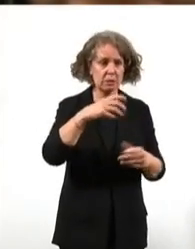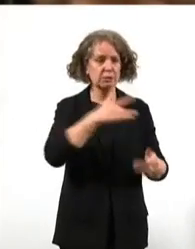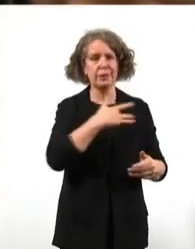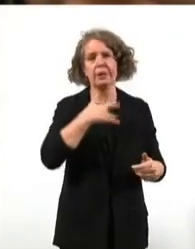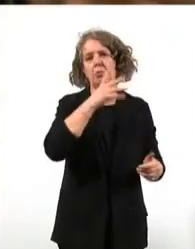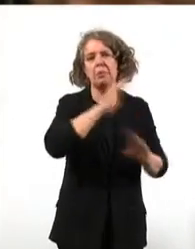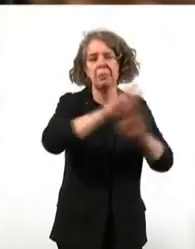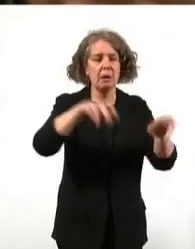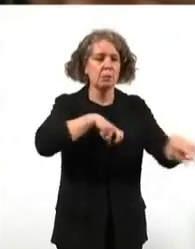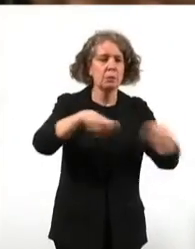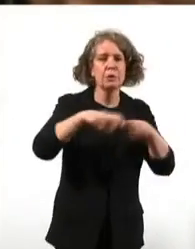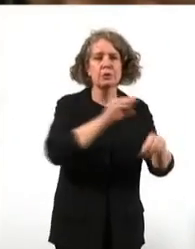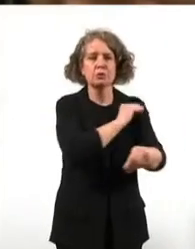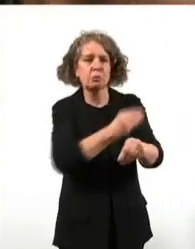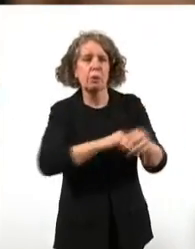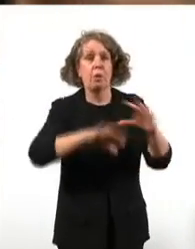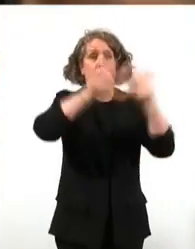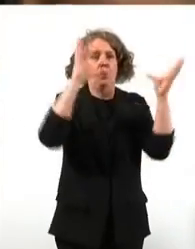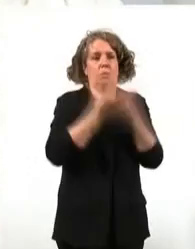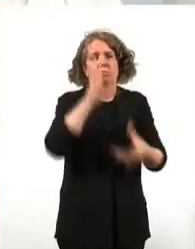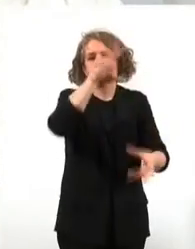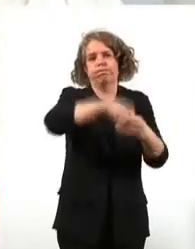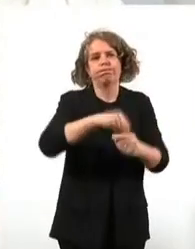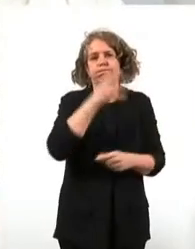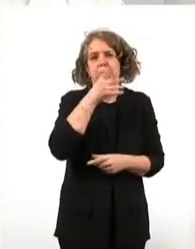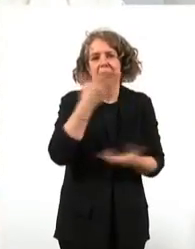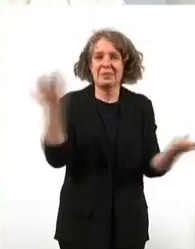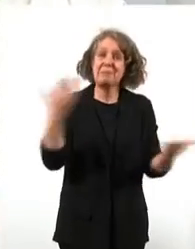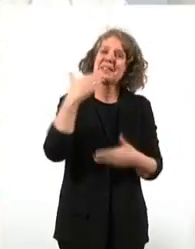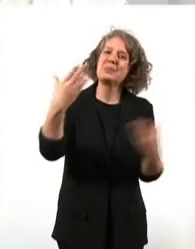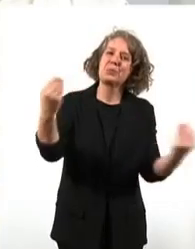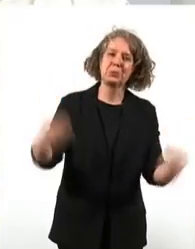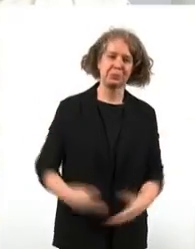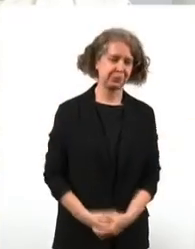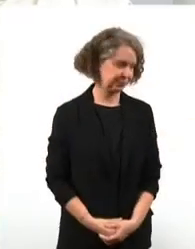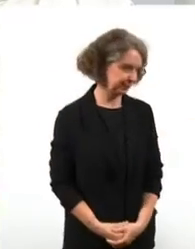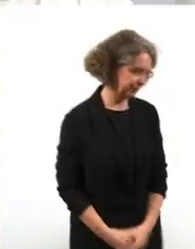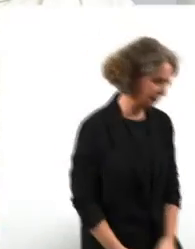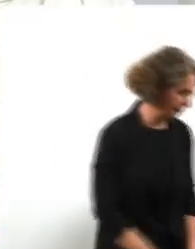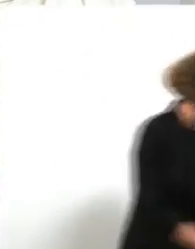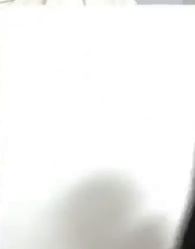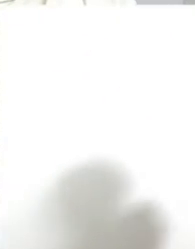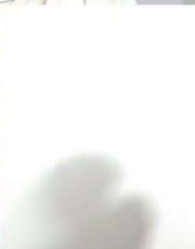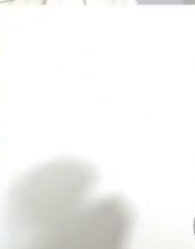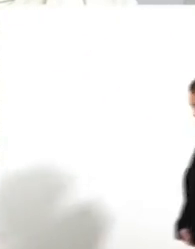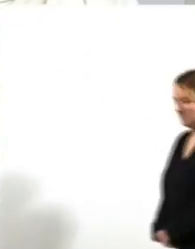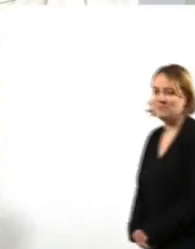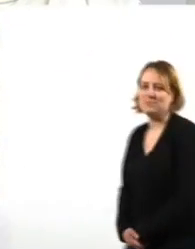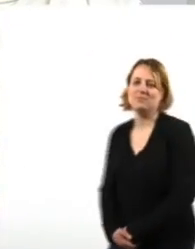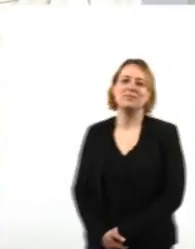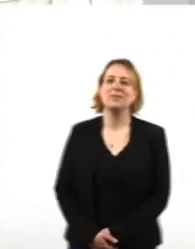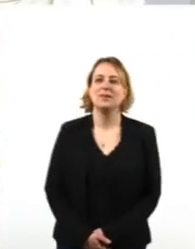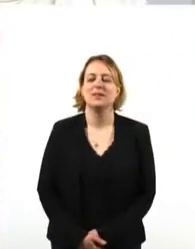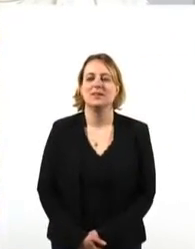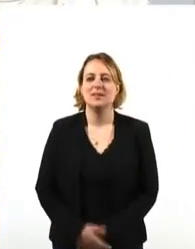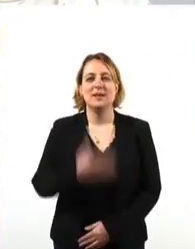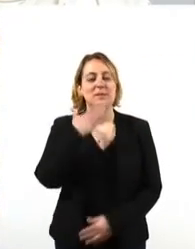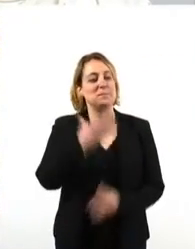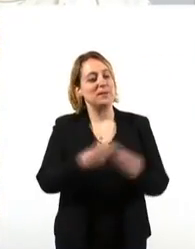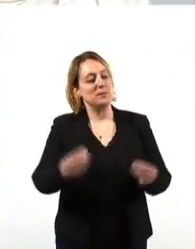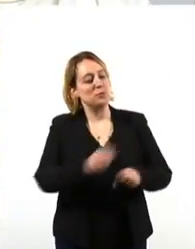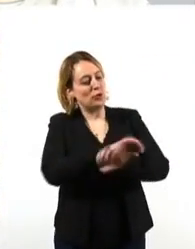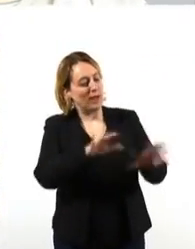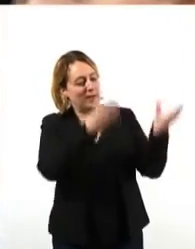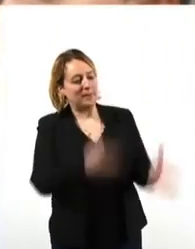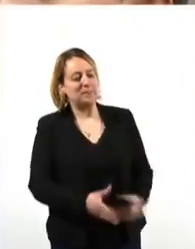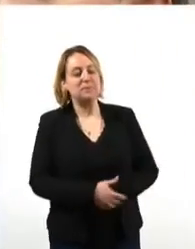la mobilité et au sport avec ce financement-là. Merci beaucoup. Merci beaucoup, Claire. Alors, je